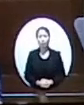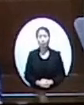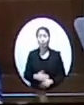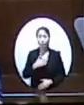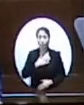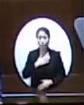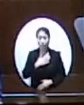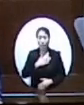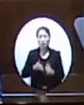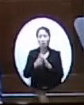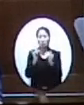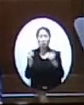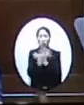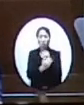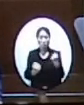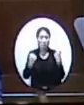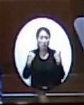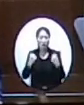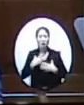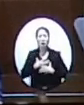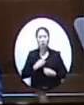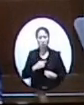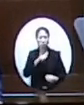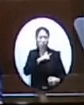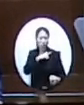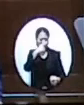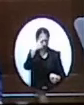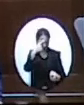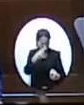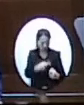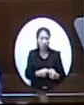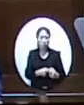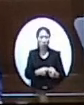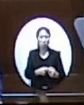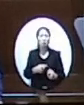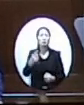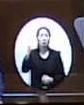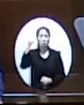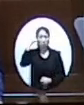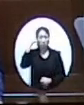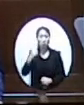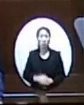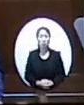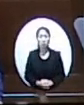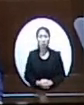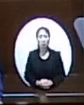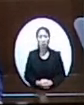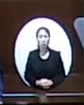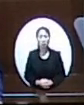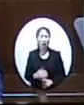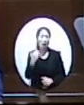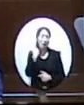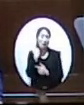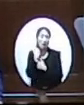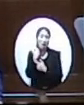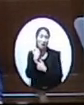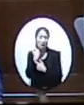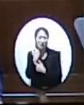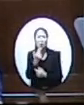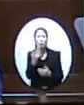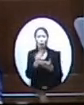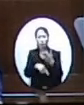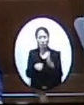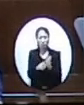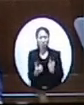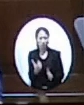본의원은 시민의 건강과 안전이 최우선이라고 생각합니다. 사각지대가 생기지 않도록